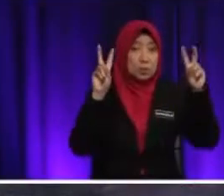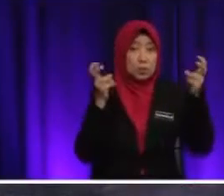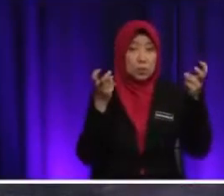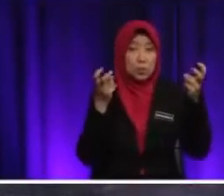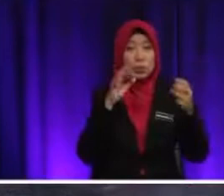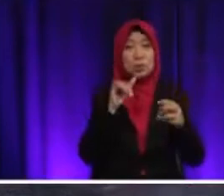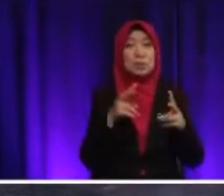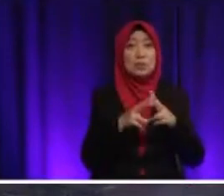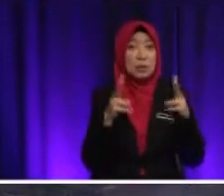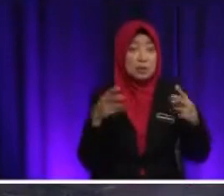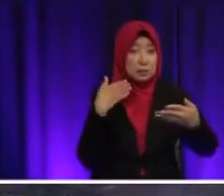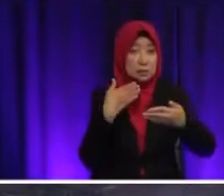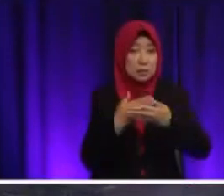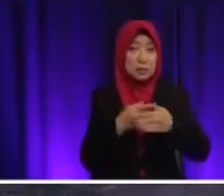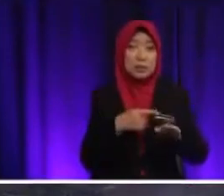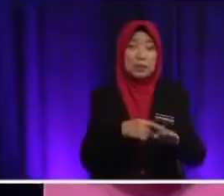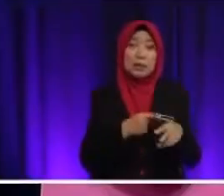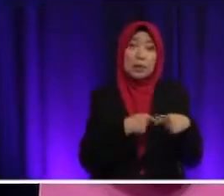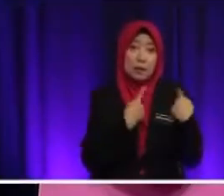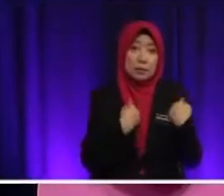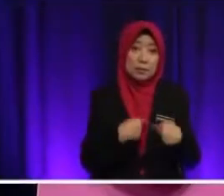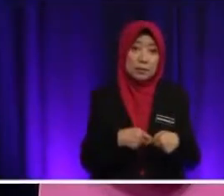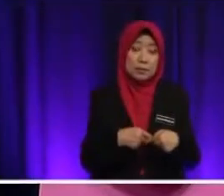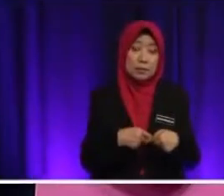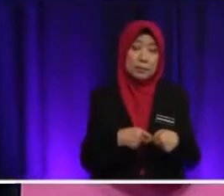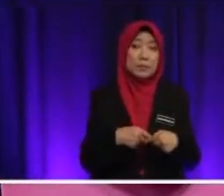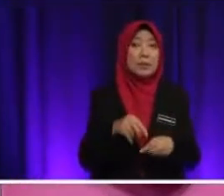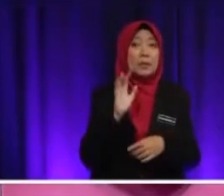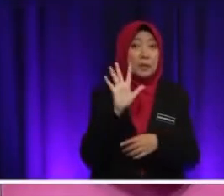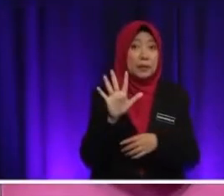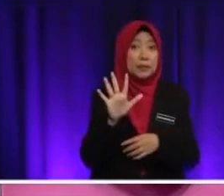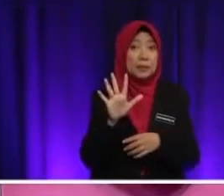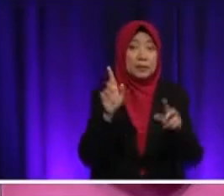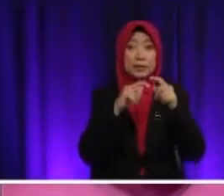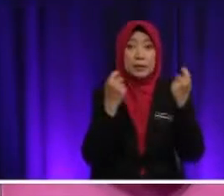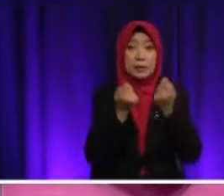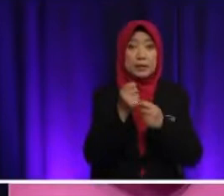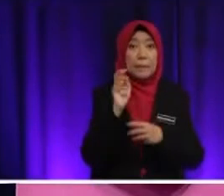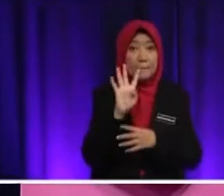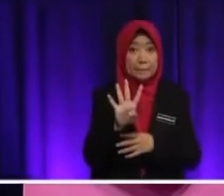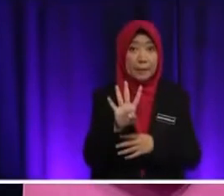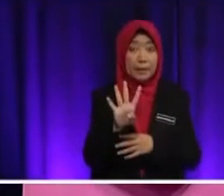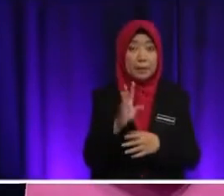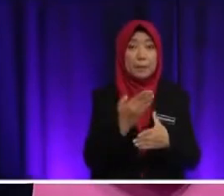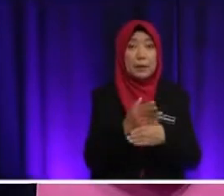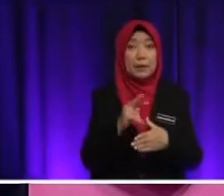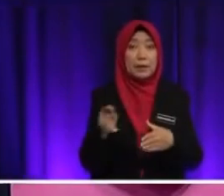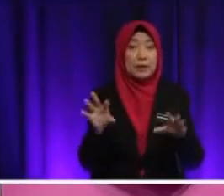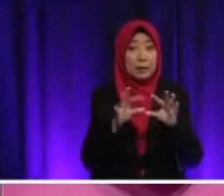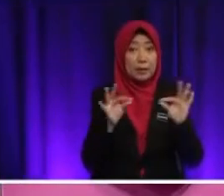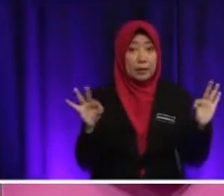yang sangat-sangat dekat di hati kita, iaitu pelajaran 5 pendidikan Islam tingkatan 4 bahagian ayat